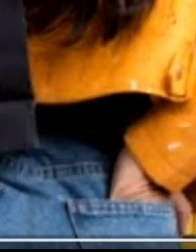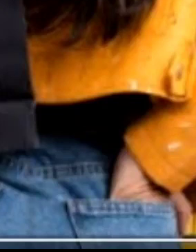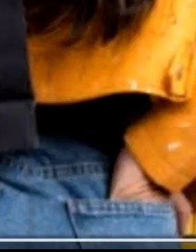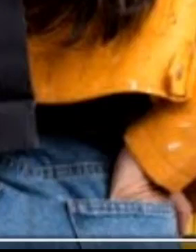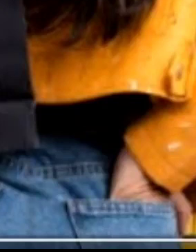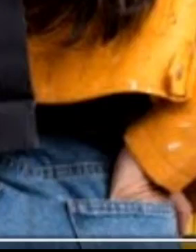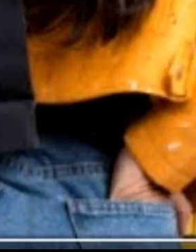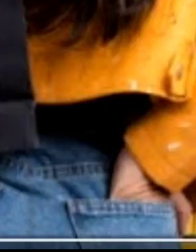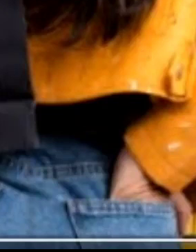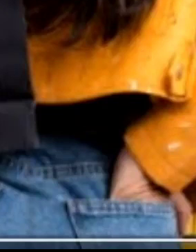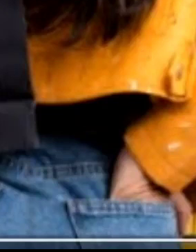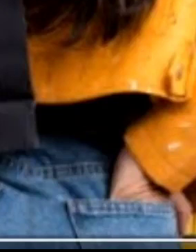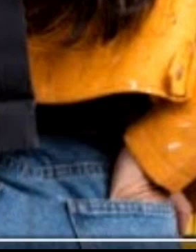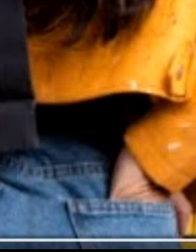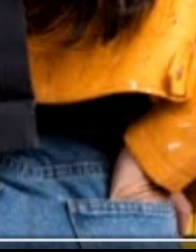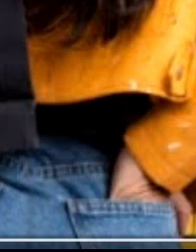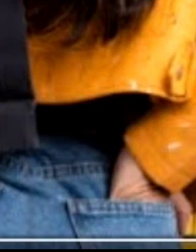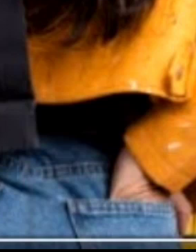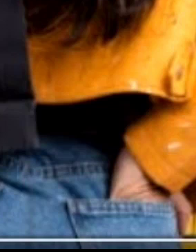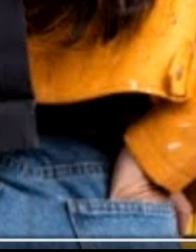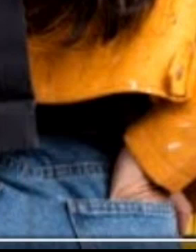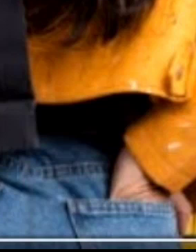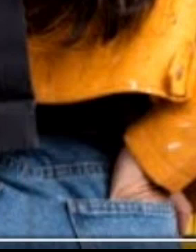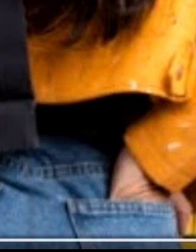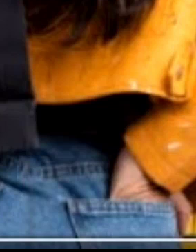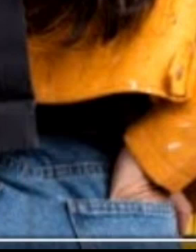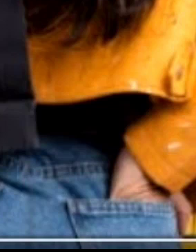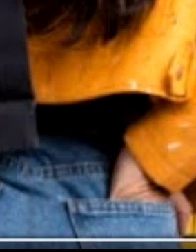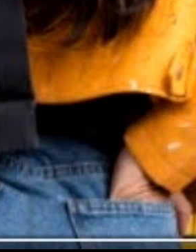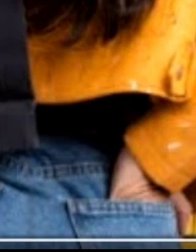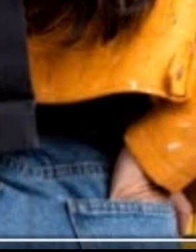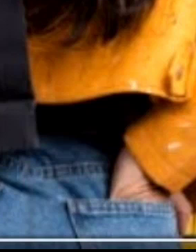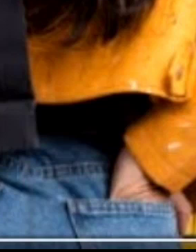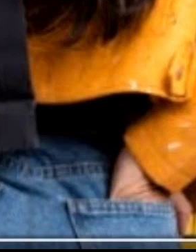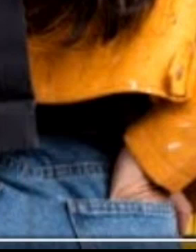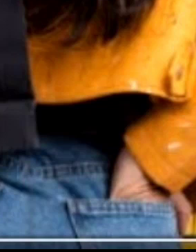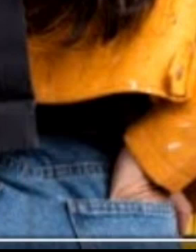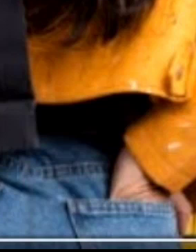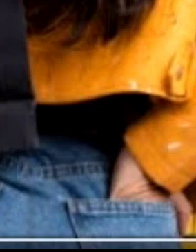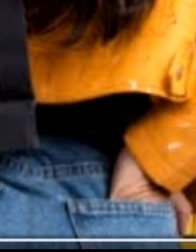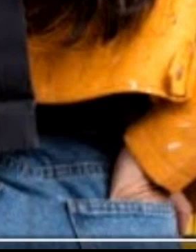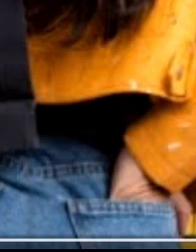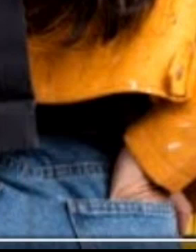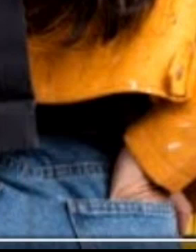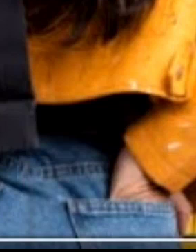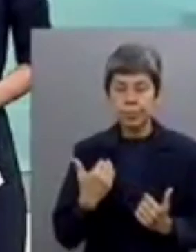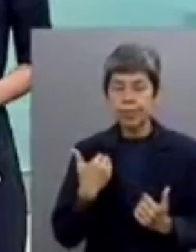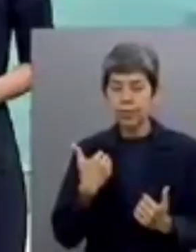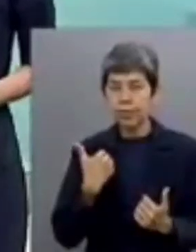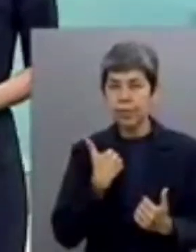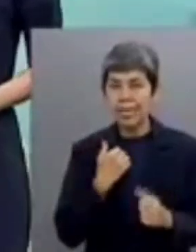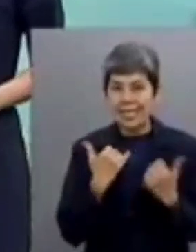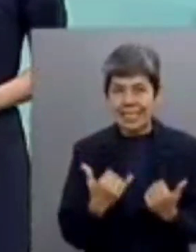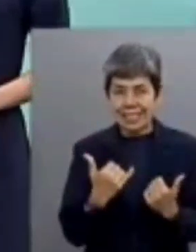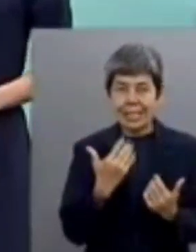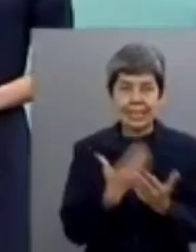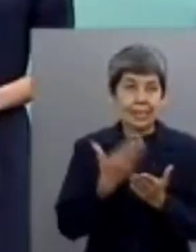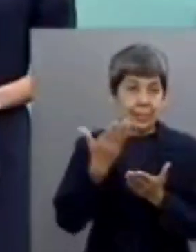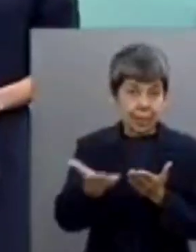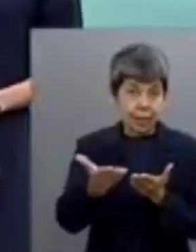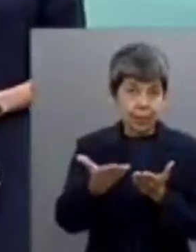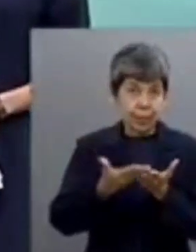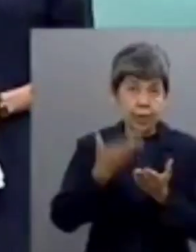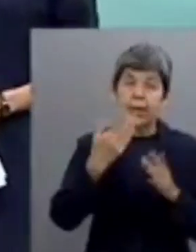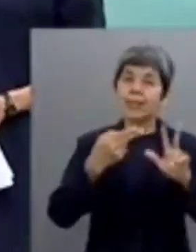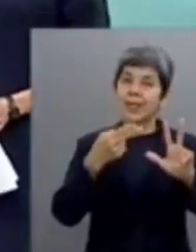ต่อการใช้จ่ายเพื่อลดหย่อนนะครับถ้าเรามีรายได้ตั้งแต่ 0บาทจนถึงหนึ่งแสนห้าหมื่นบาทต่อปีจะรับการ